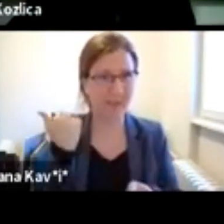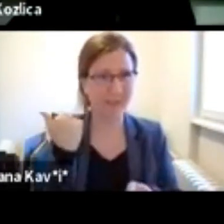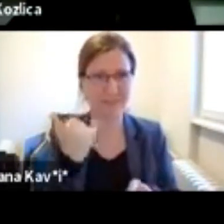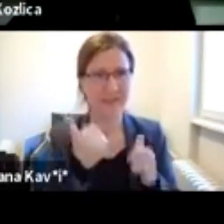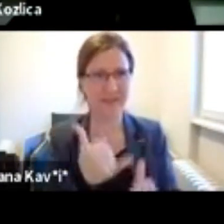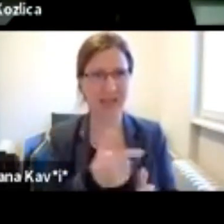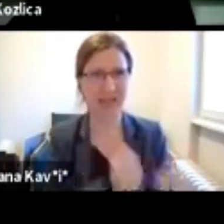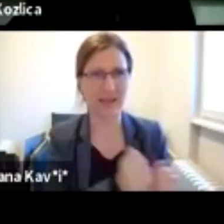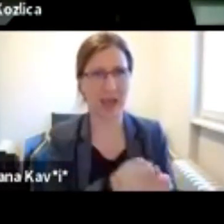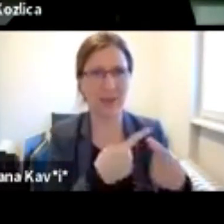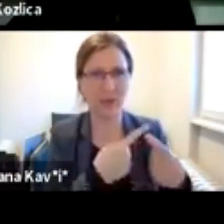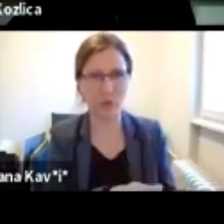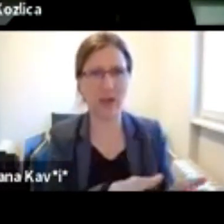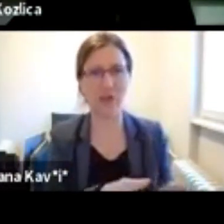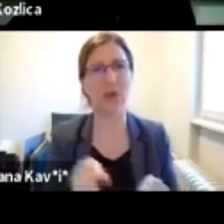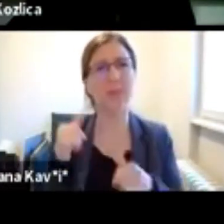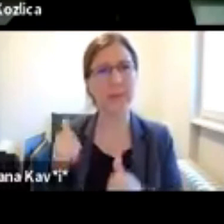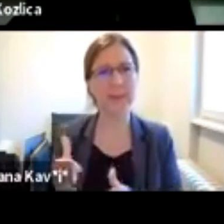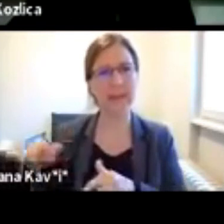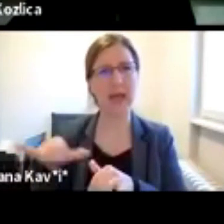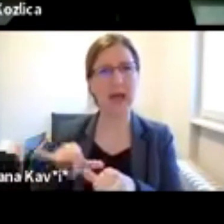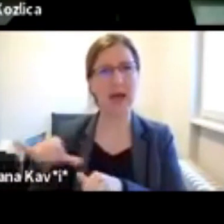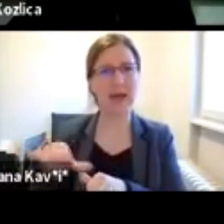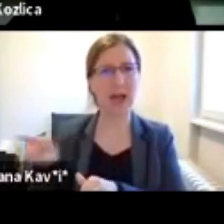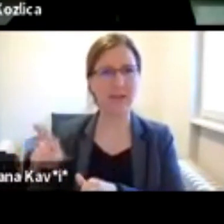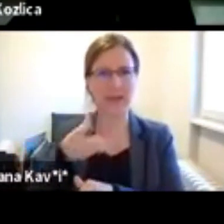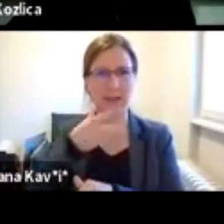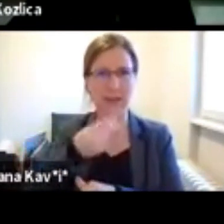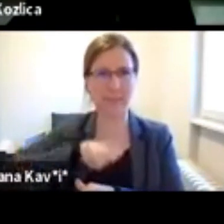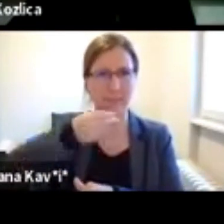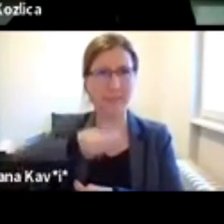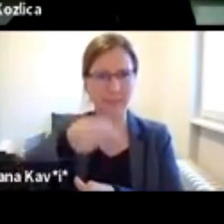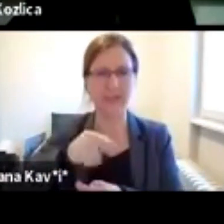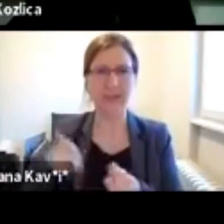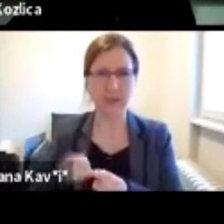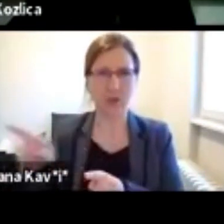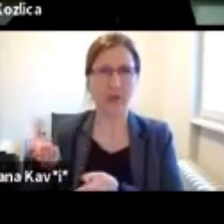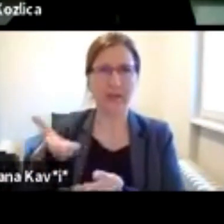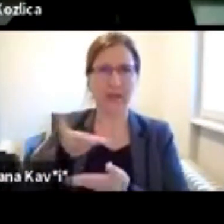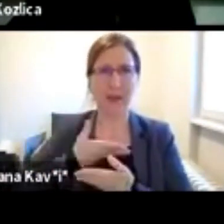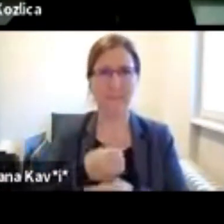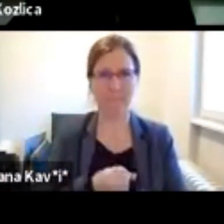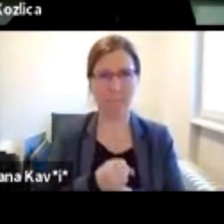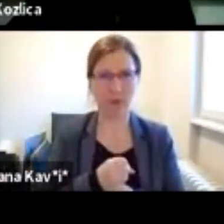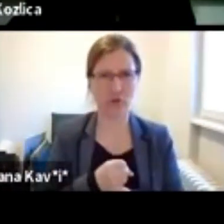ove riječi koje nam je ravnatelj uputio su isto tako izraz podrške.